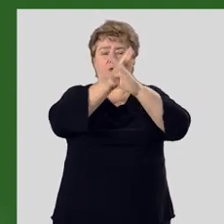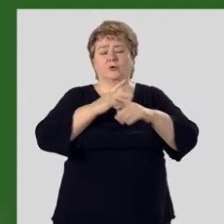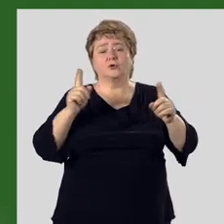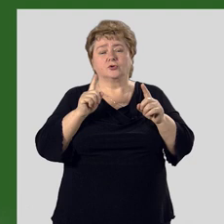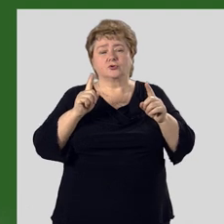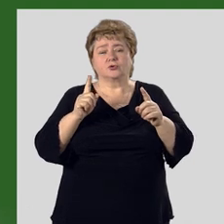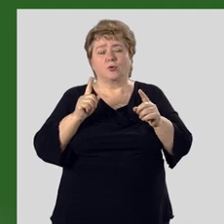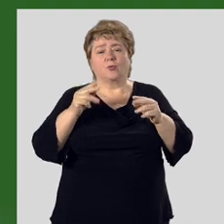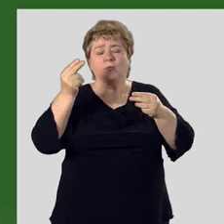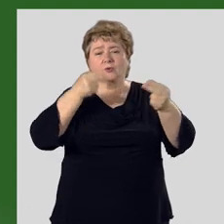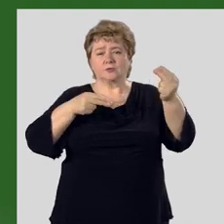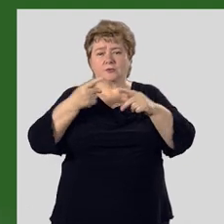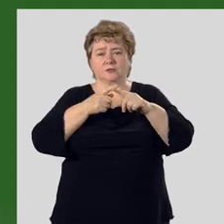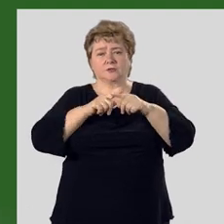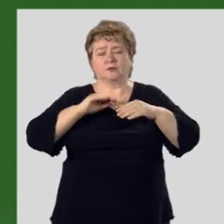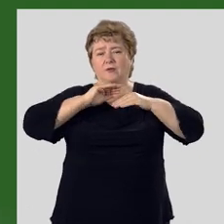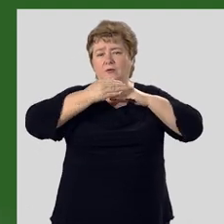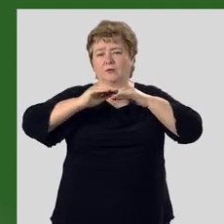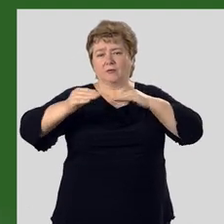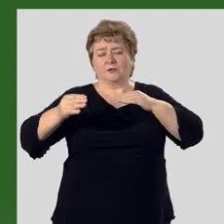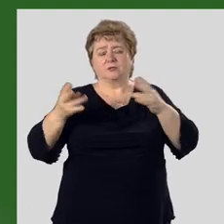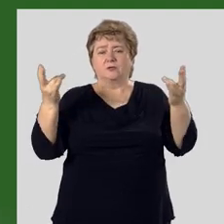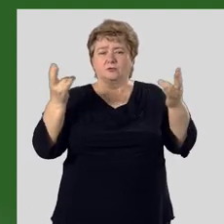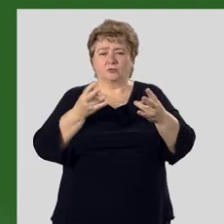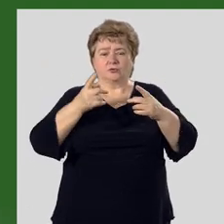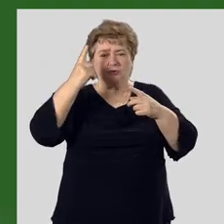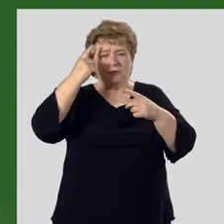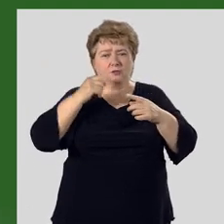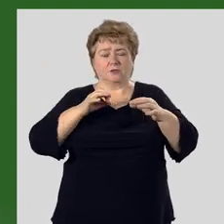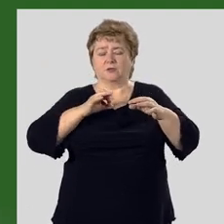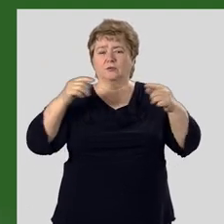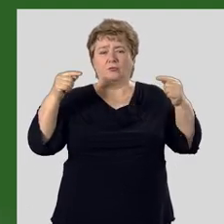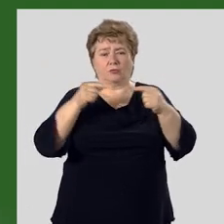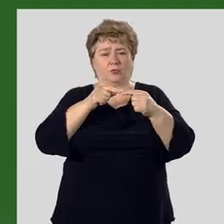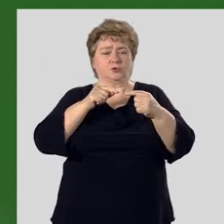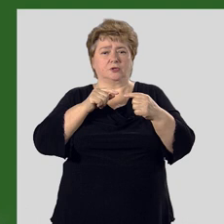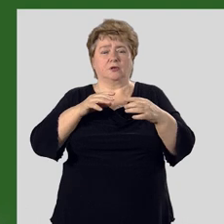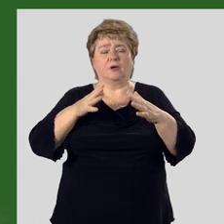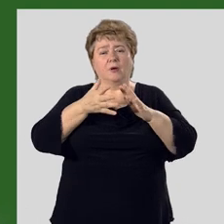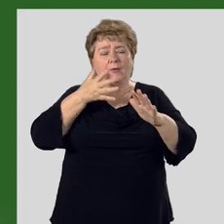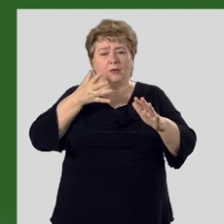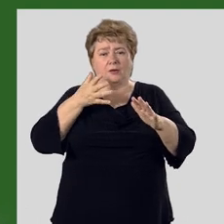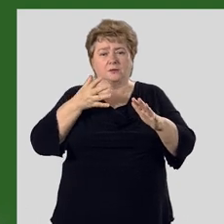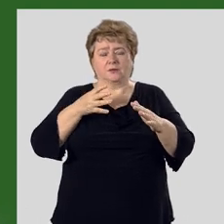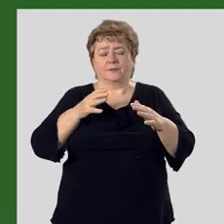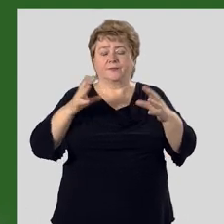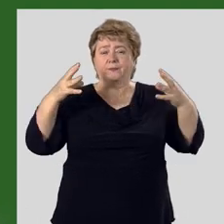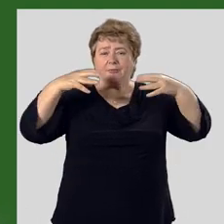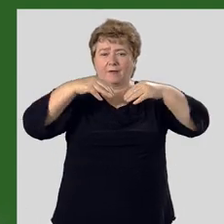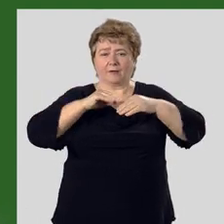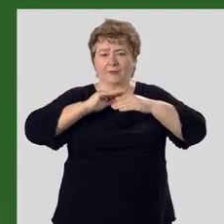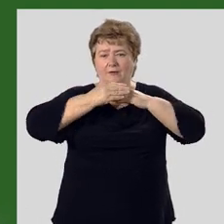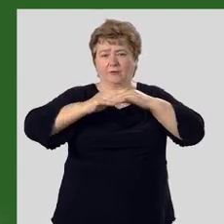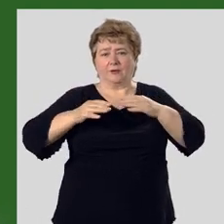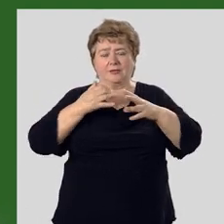Для того, чтобы изобразить эти неровности, необходимо знать определенные понятия. Совокупность